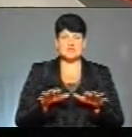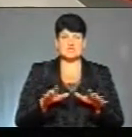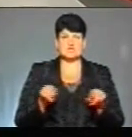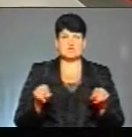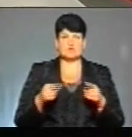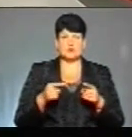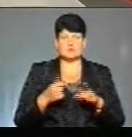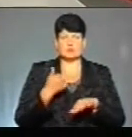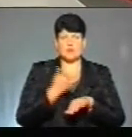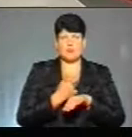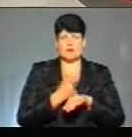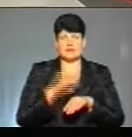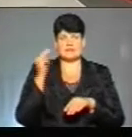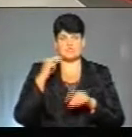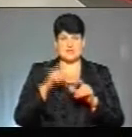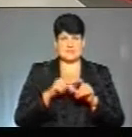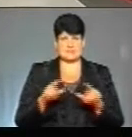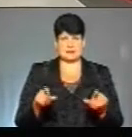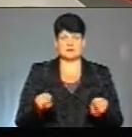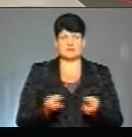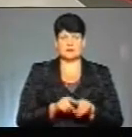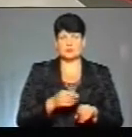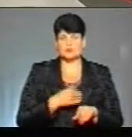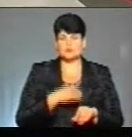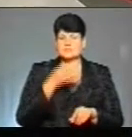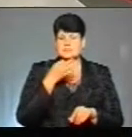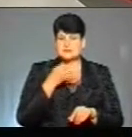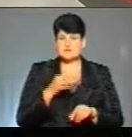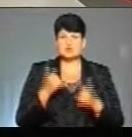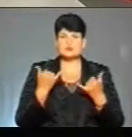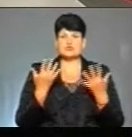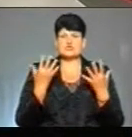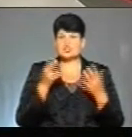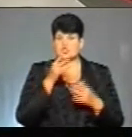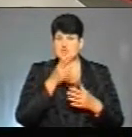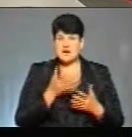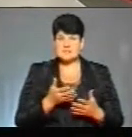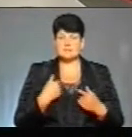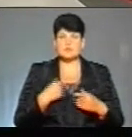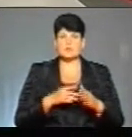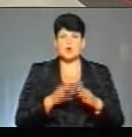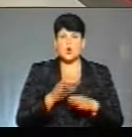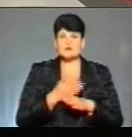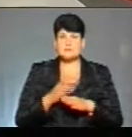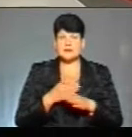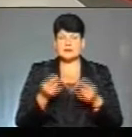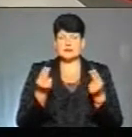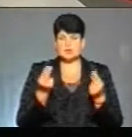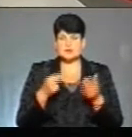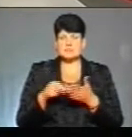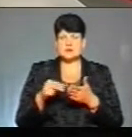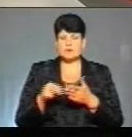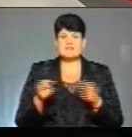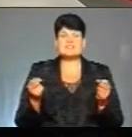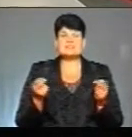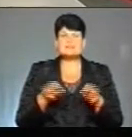створені опорні навчальні заклади. Також хочу зазначити, що на сьогоднішній час ми розподілили кошти щодо